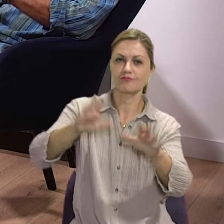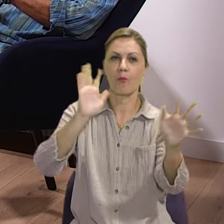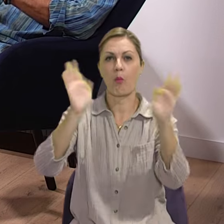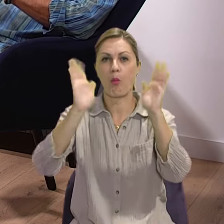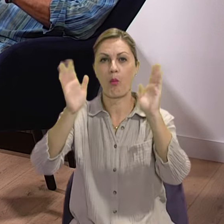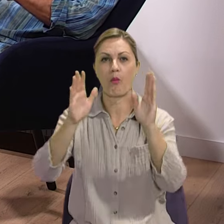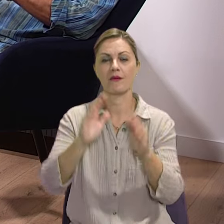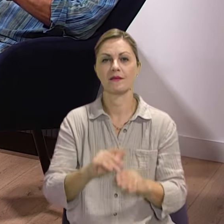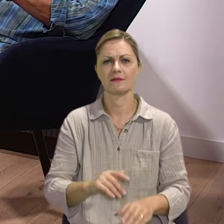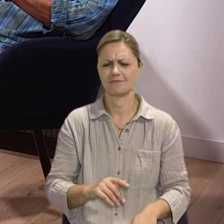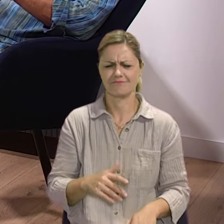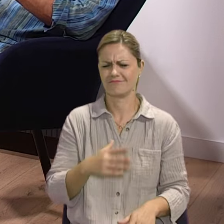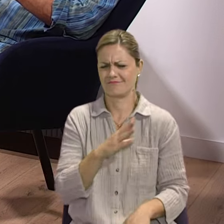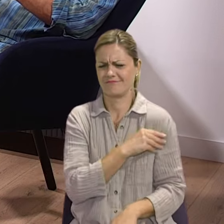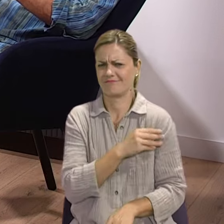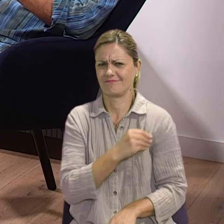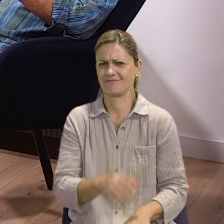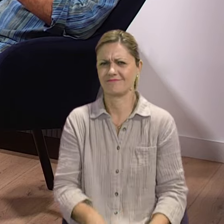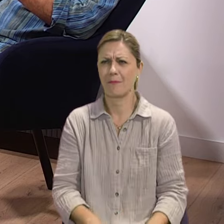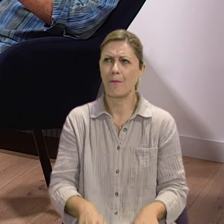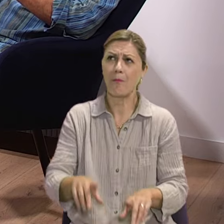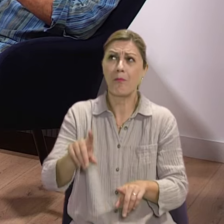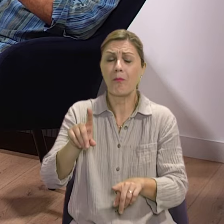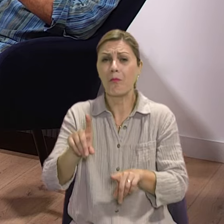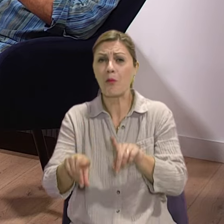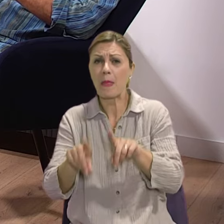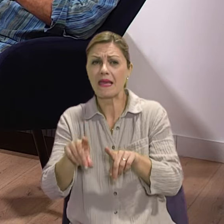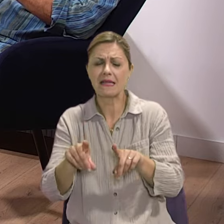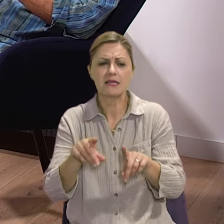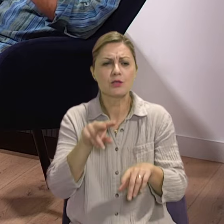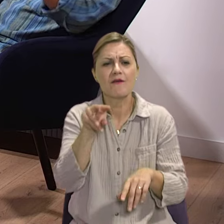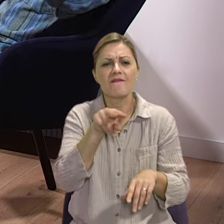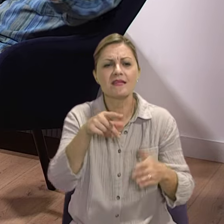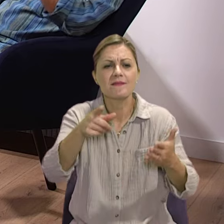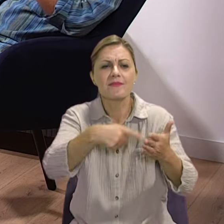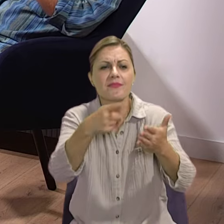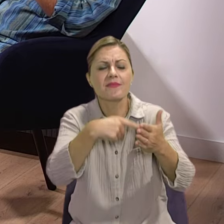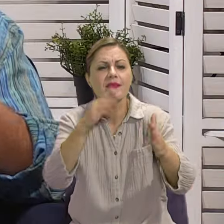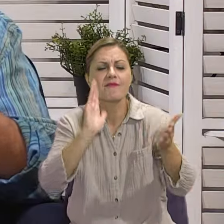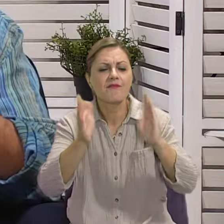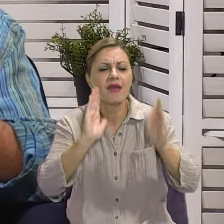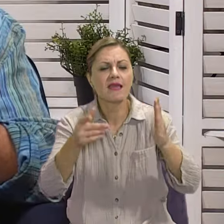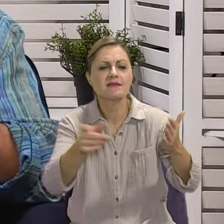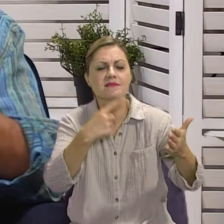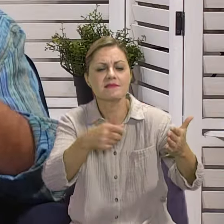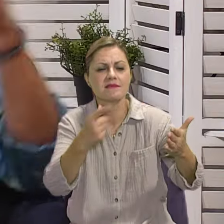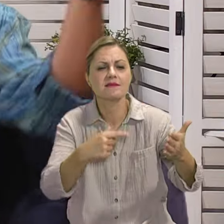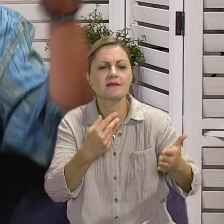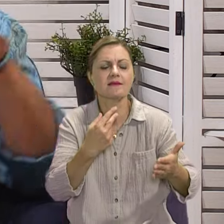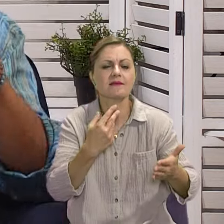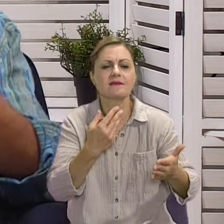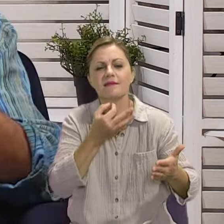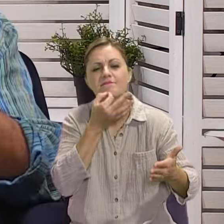su te generacije. Slabo. Tu i tamo nešto pogledam na fejsu čisto da vidim ko je koliko zdrav